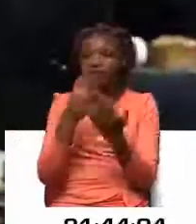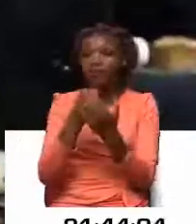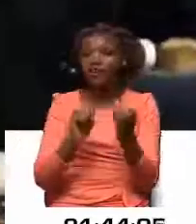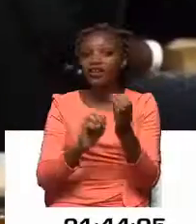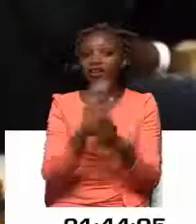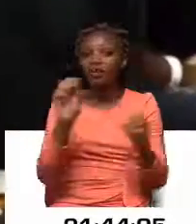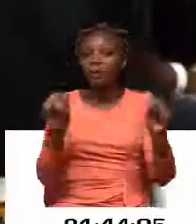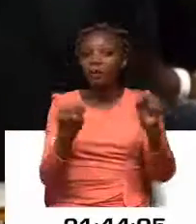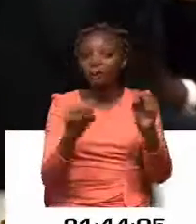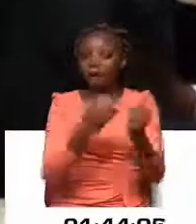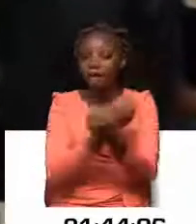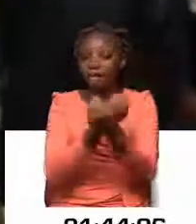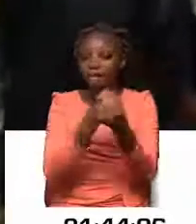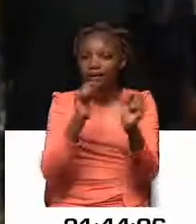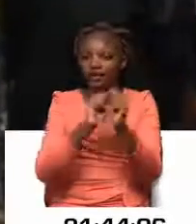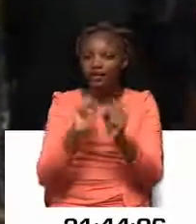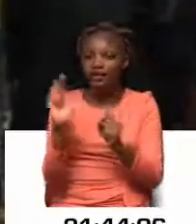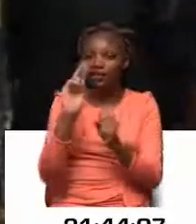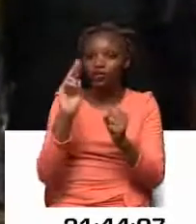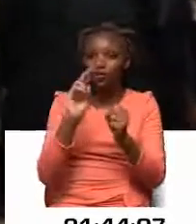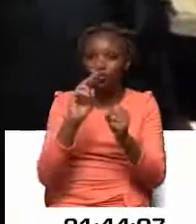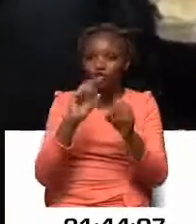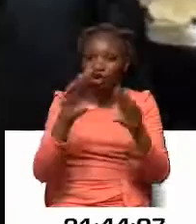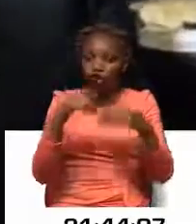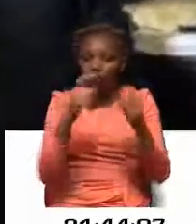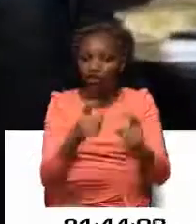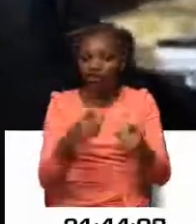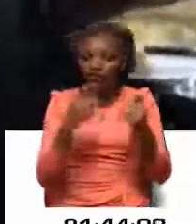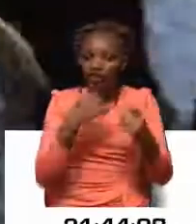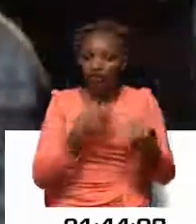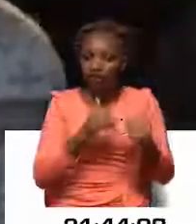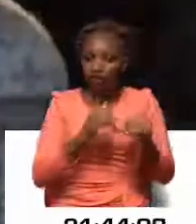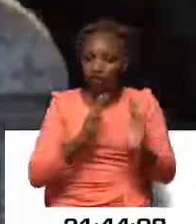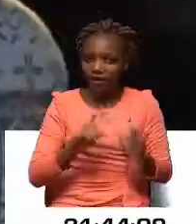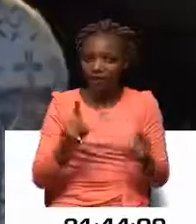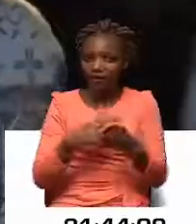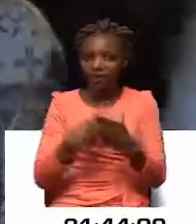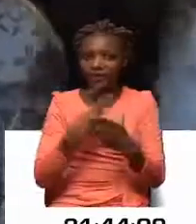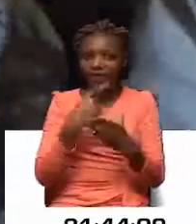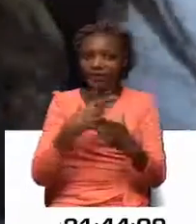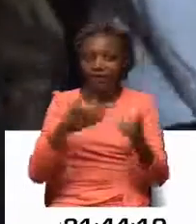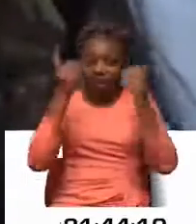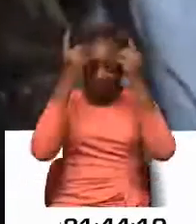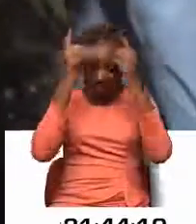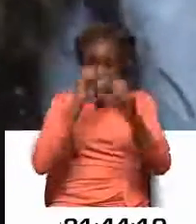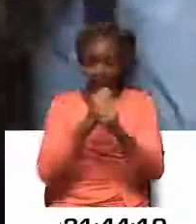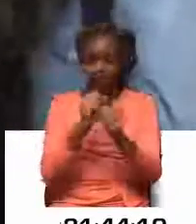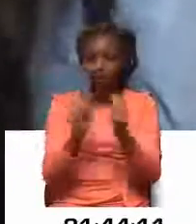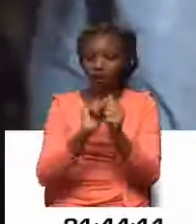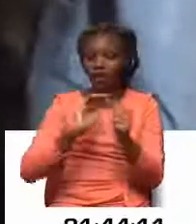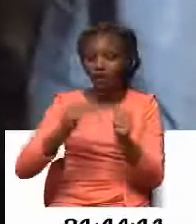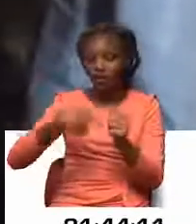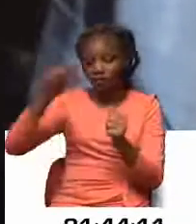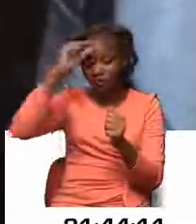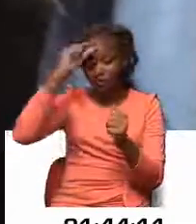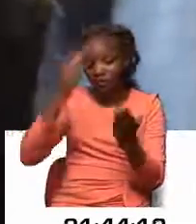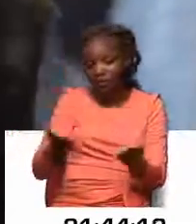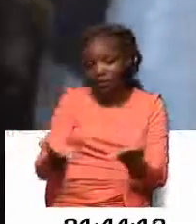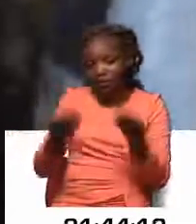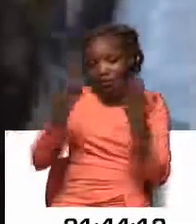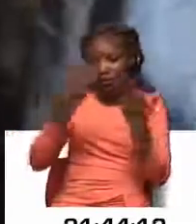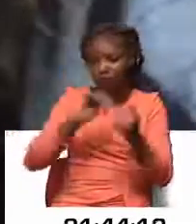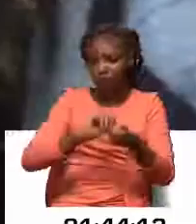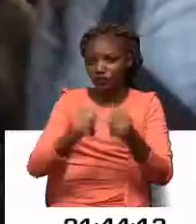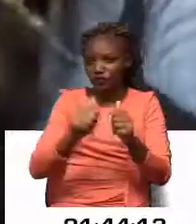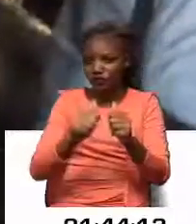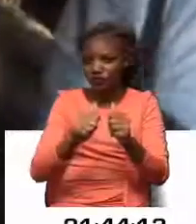Uhuru Kenyatta kuwatuza wana michezo humu nchini, huku akiongezea wameamua kushirikiana na serikali ya kaunti kuinua viwango vya michezo na